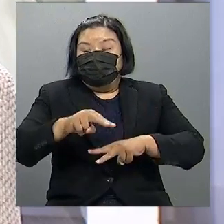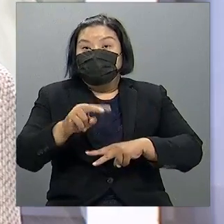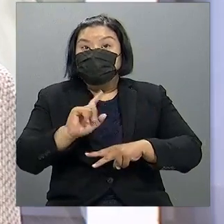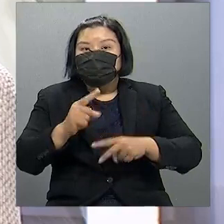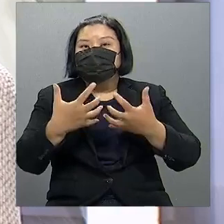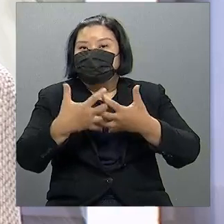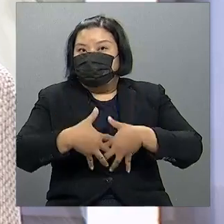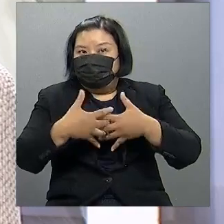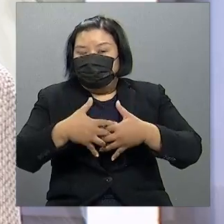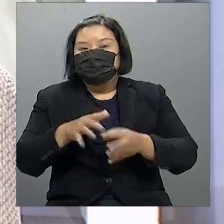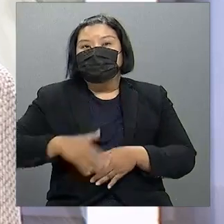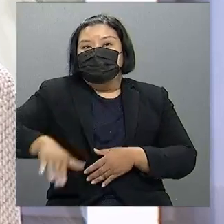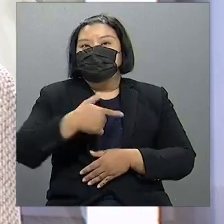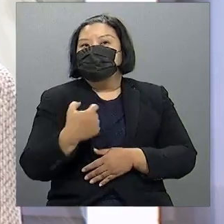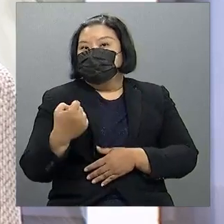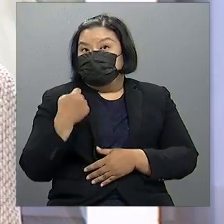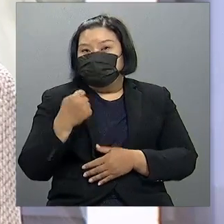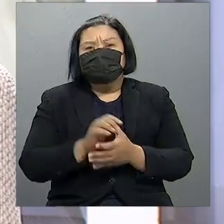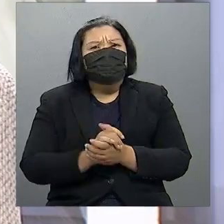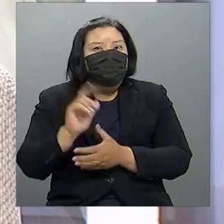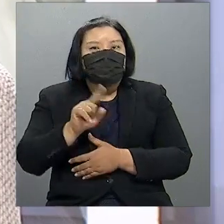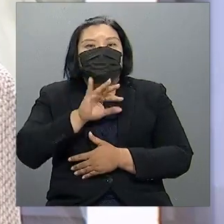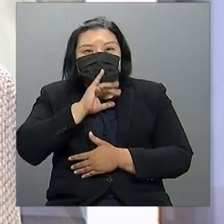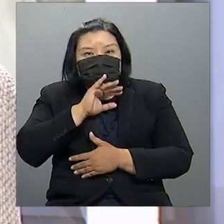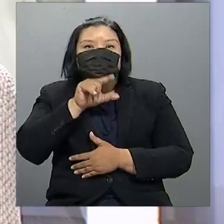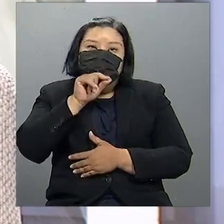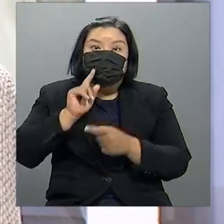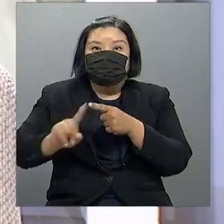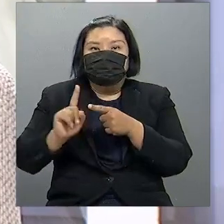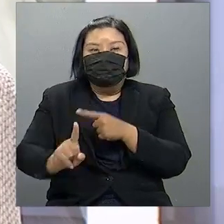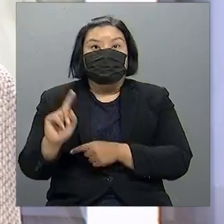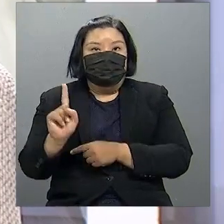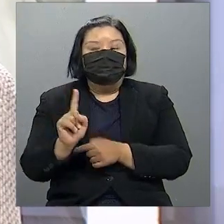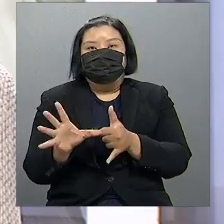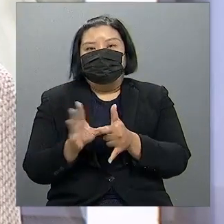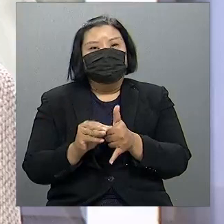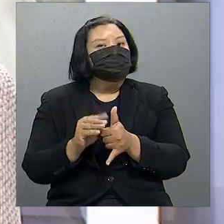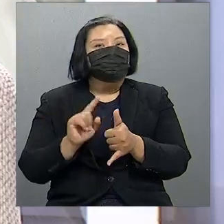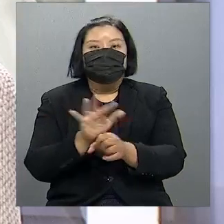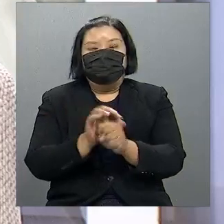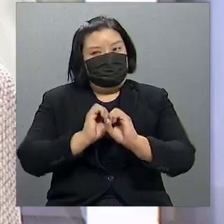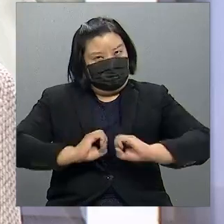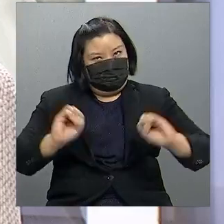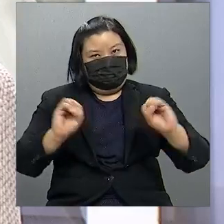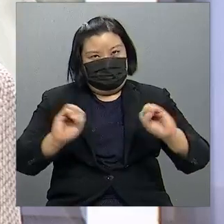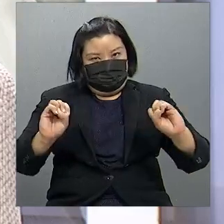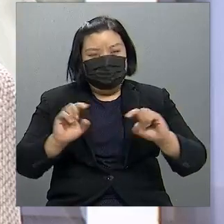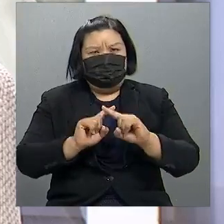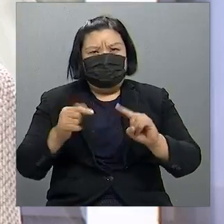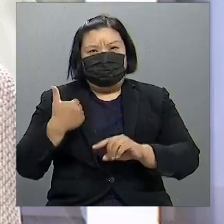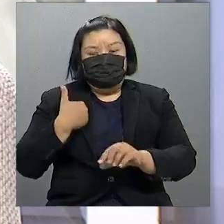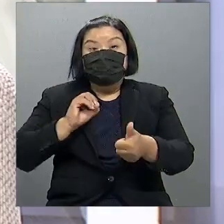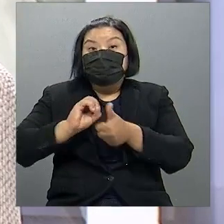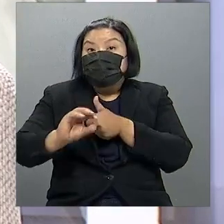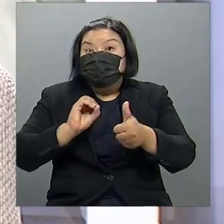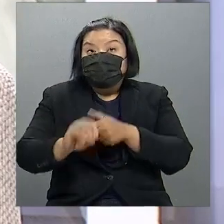ครับว่าเนื้อสัตว์ที่ออกมานั้นจะมีความปลอดภัยไม่มีเชื้อโควิด-19แต่ทั้งนี้ทั้งนั้นก็มีคำแนะนำจากทางกรมปศุสัตว์เหมือนกันนะ